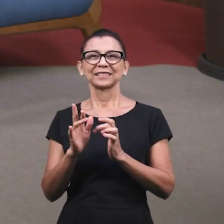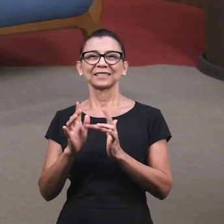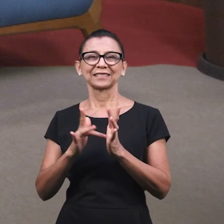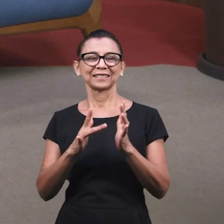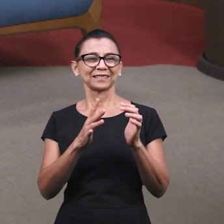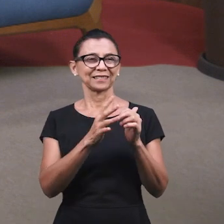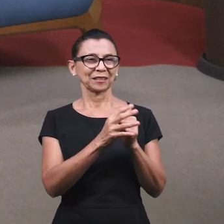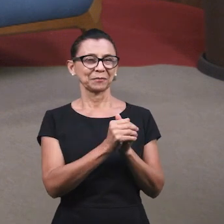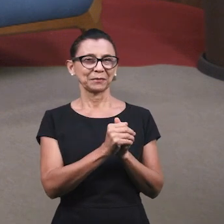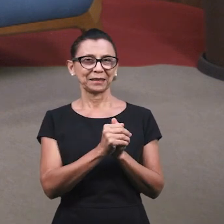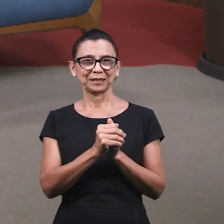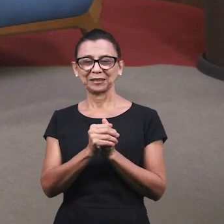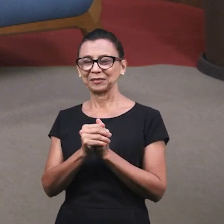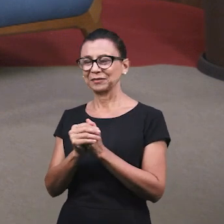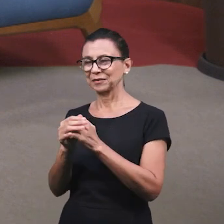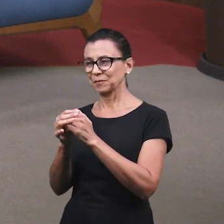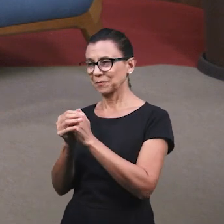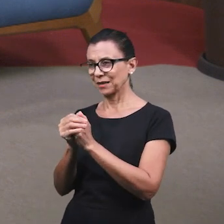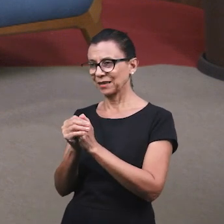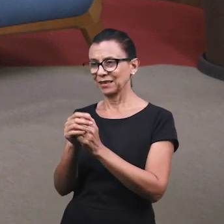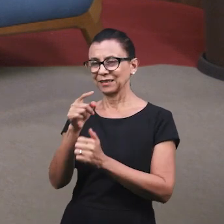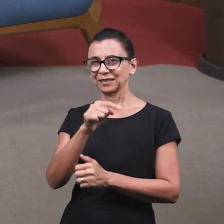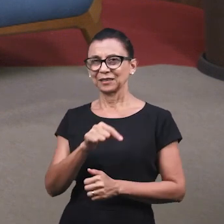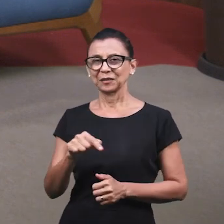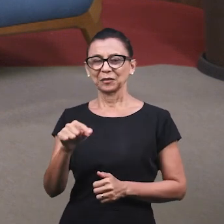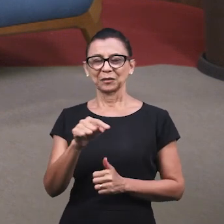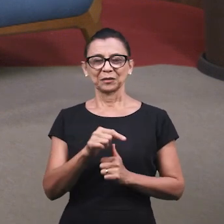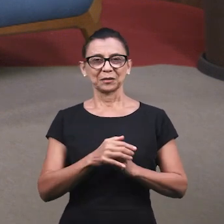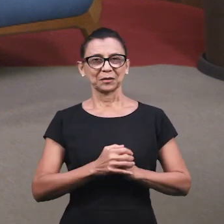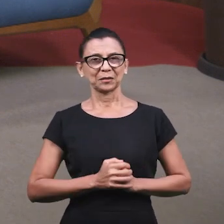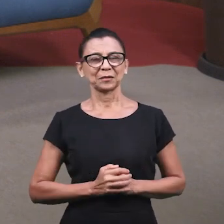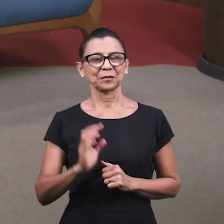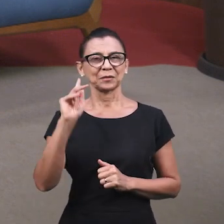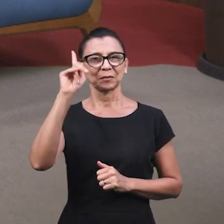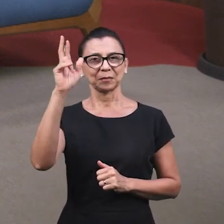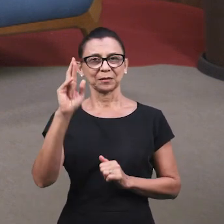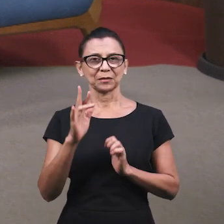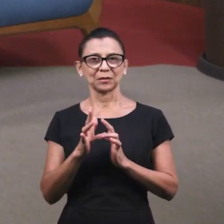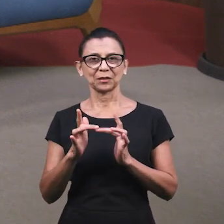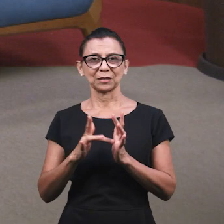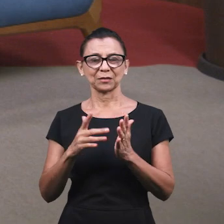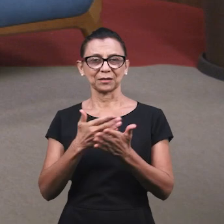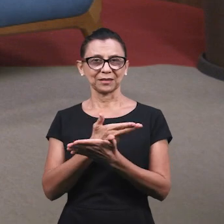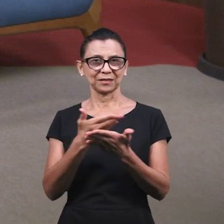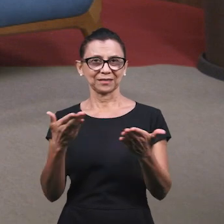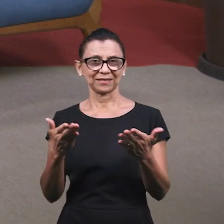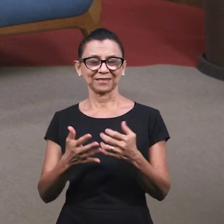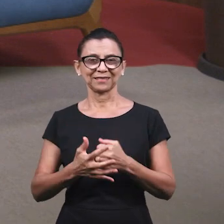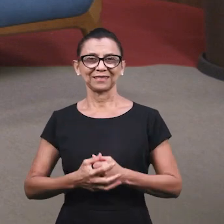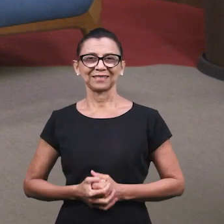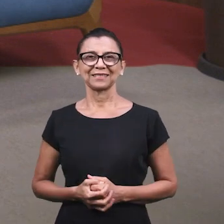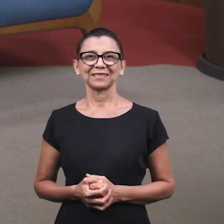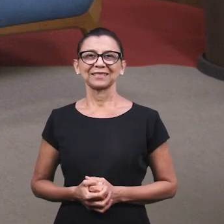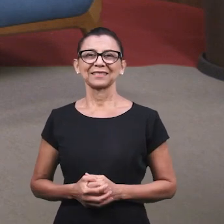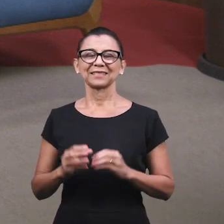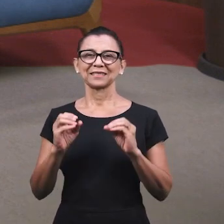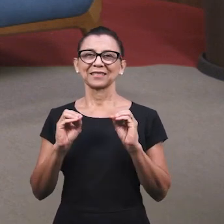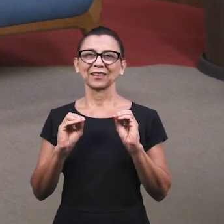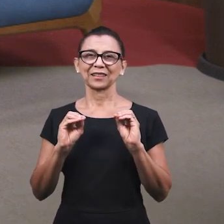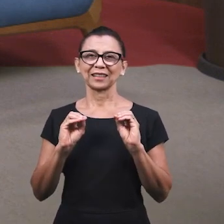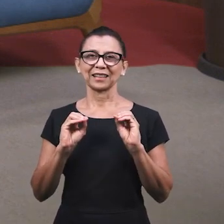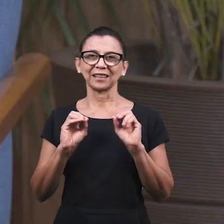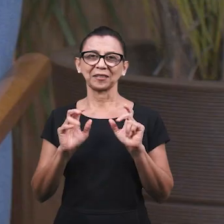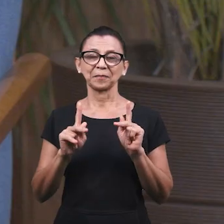pasteurs, dans la paix du Seigneur Jésus. La paix du Seigneur Daniel, Josias, la paix du Seigneur à vous, la paix du Seigneur à tous. Très